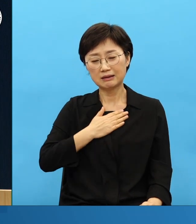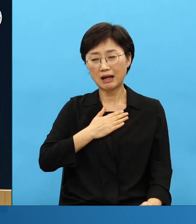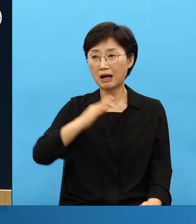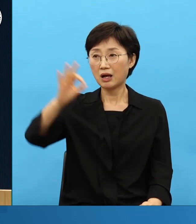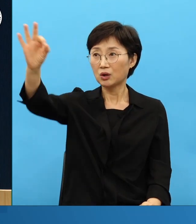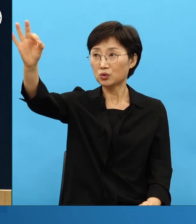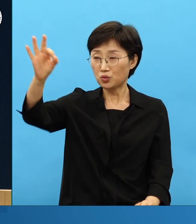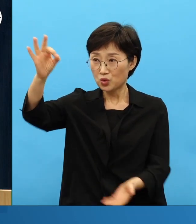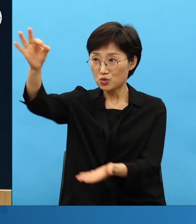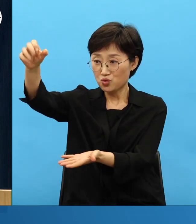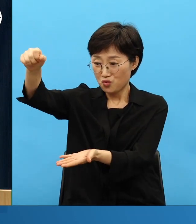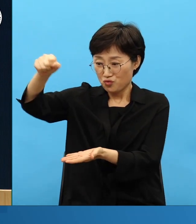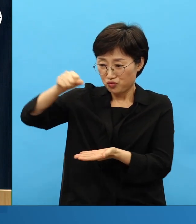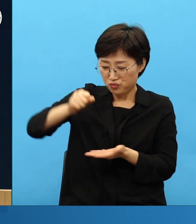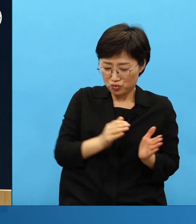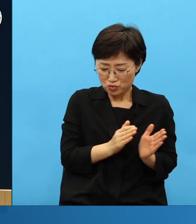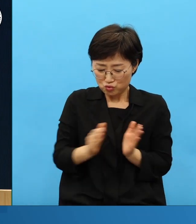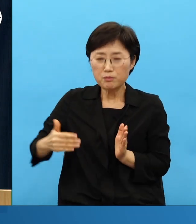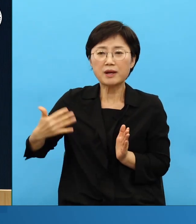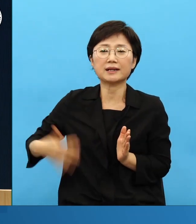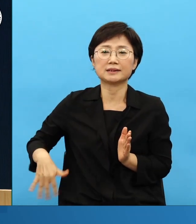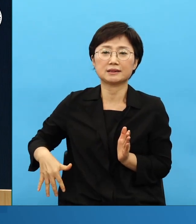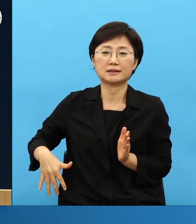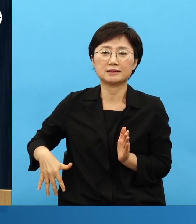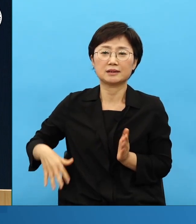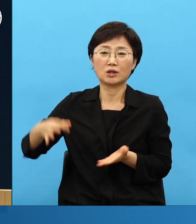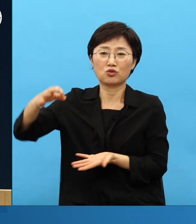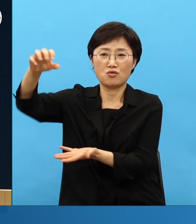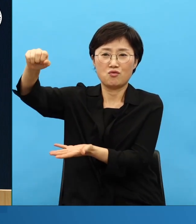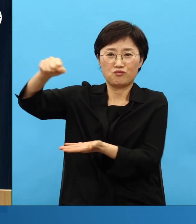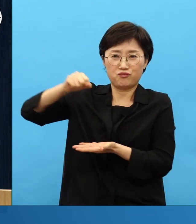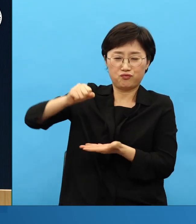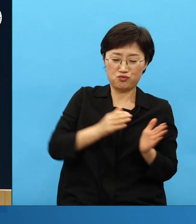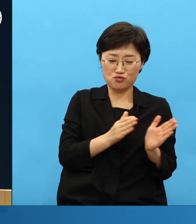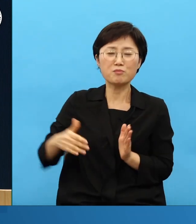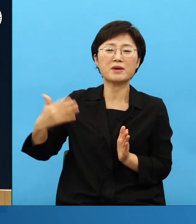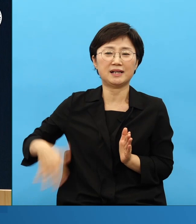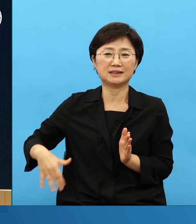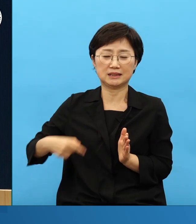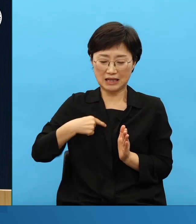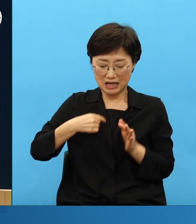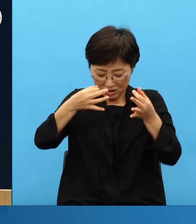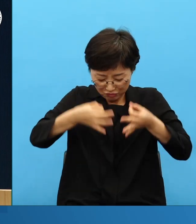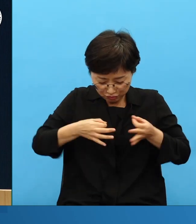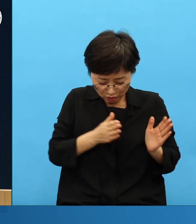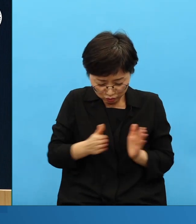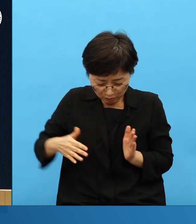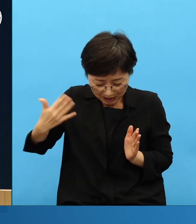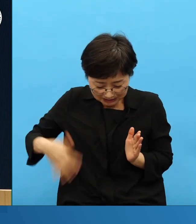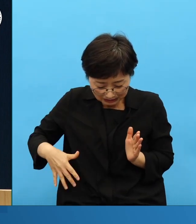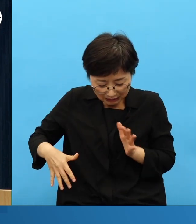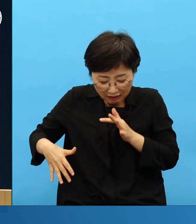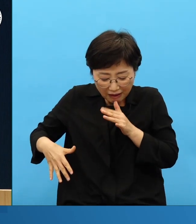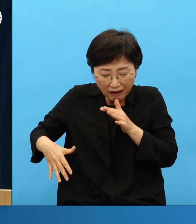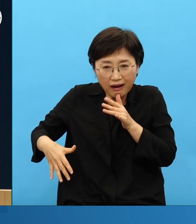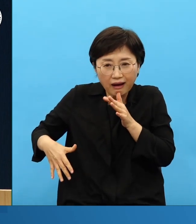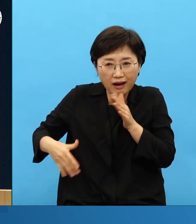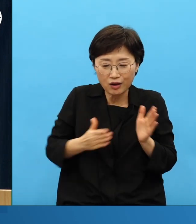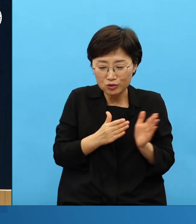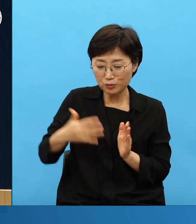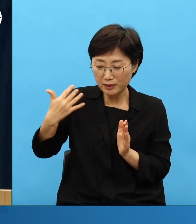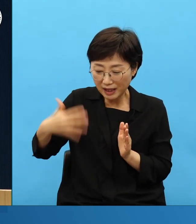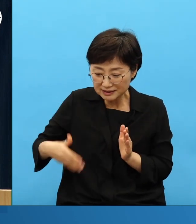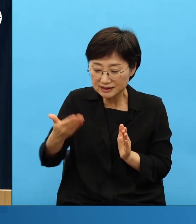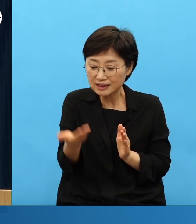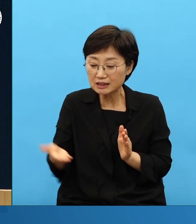was always lacking for money, but that's not true at all. It was that I was not prepared to receive that 아니 money. 준비가 안 된 주제에 돈만 있으면 되겠어요 그러면? If I'm not